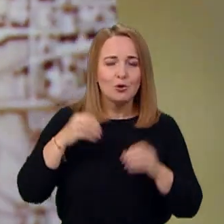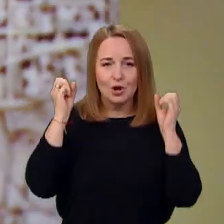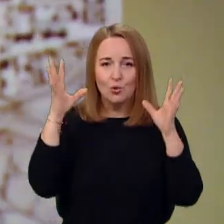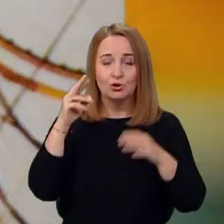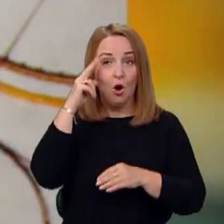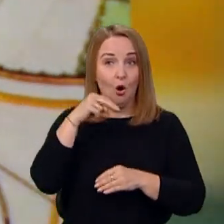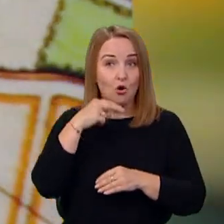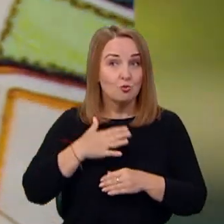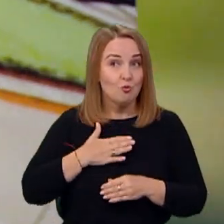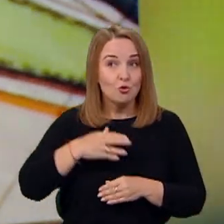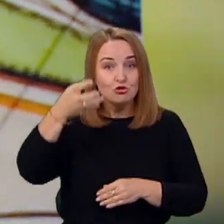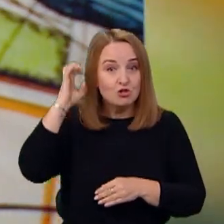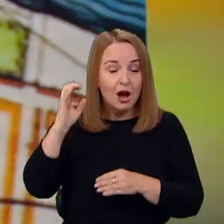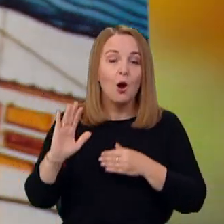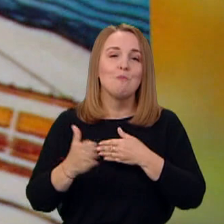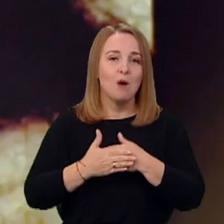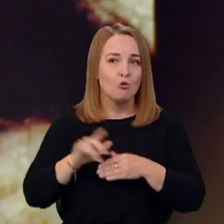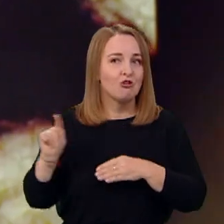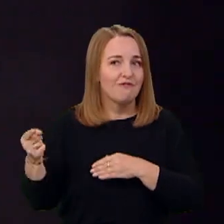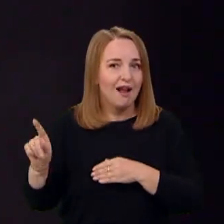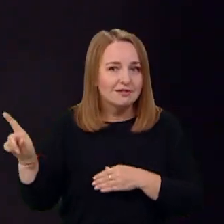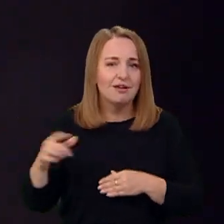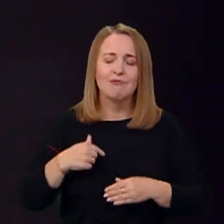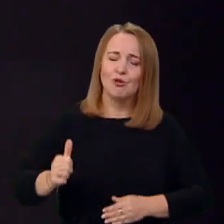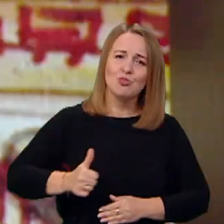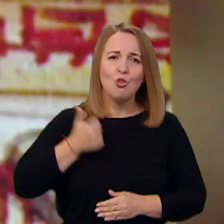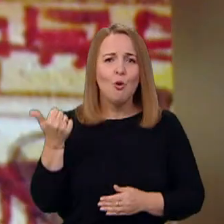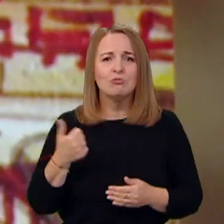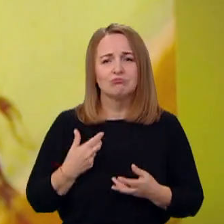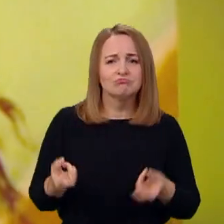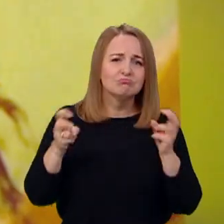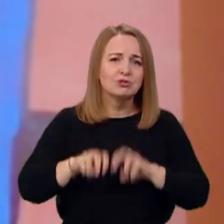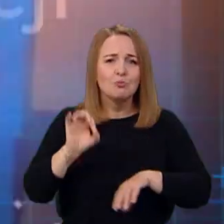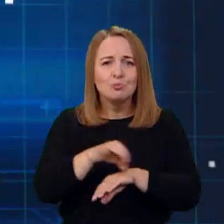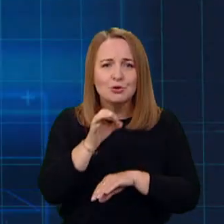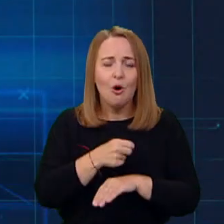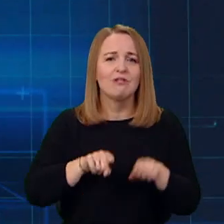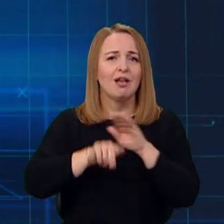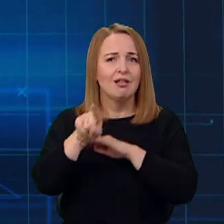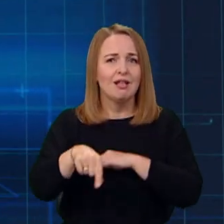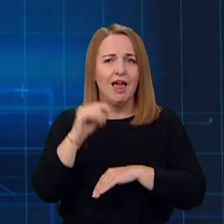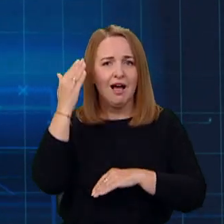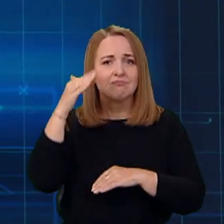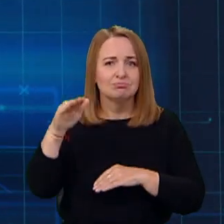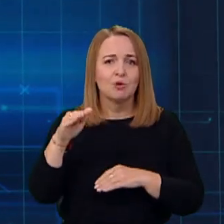mąż Francuzem. Jestem bardzo dumna, że mogłam stworzyć projekt dla takich osób jak oni.